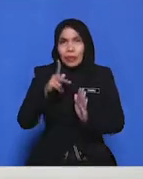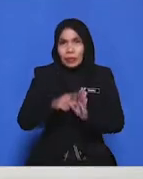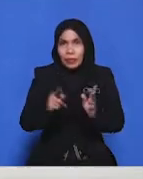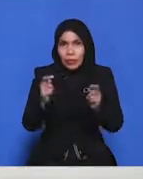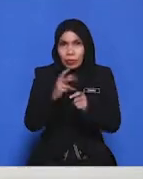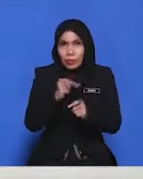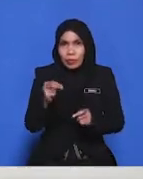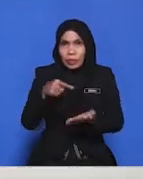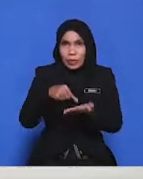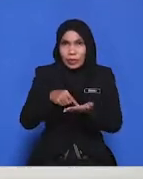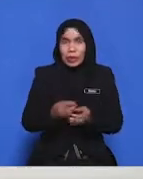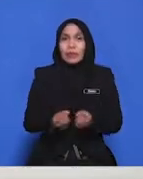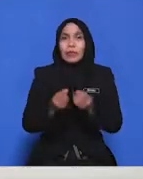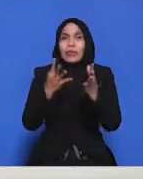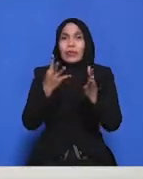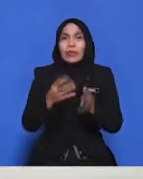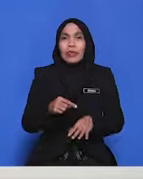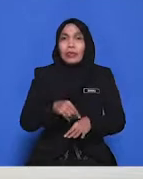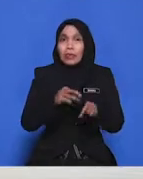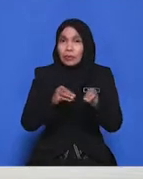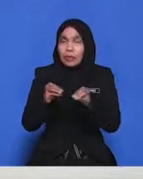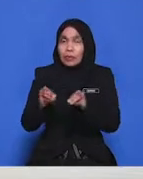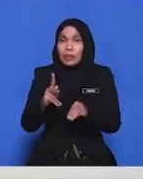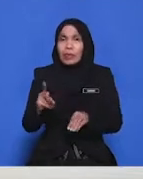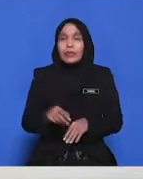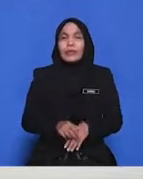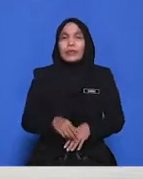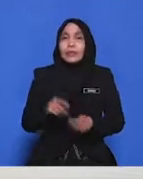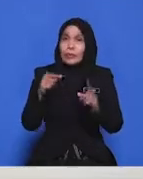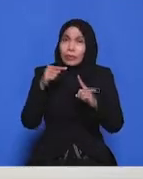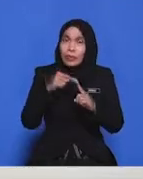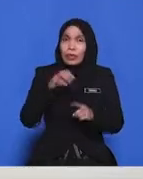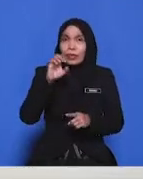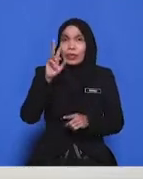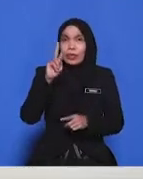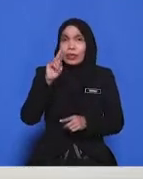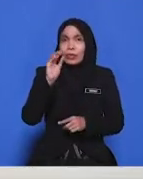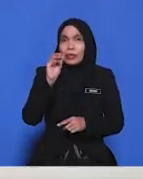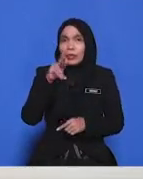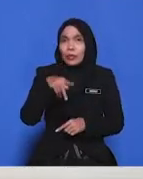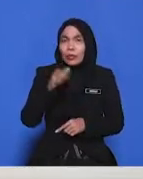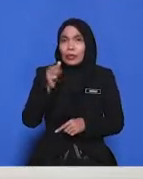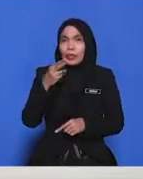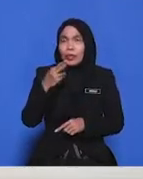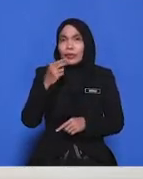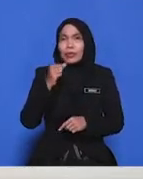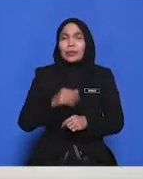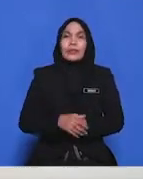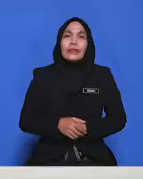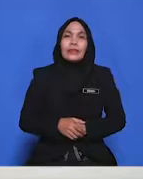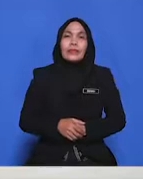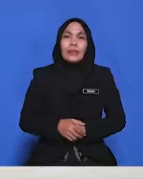Penemuan-penemuan ini banyak dipindahkan ke Eropah sehingga mencetuskan zaman Renaissance di